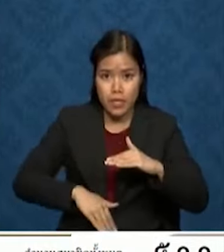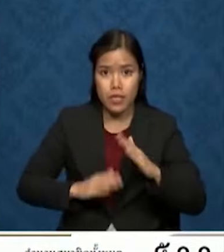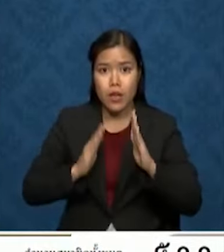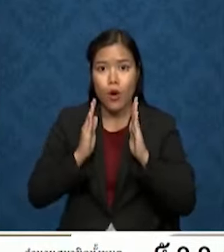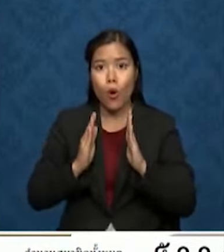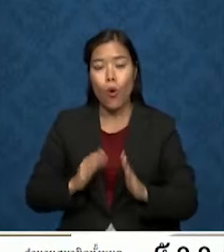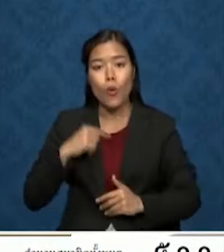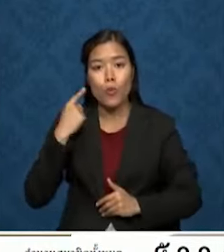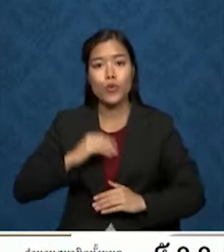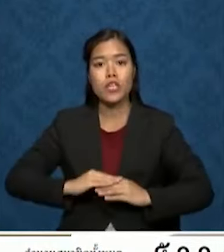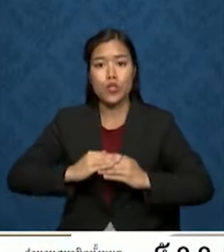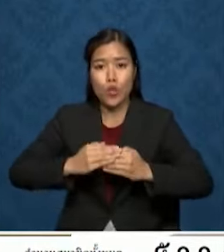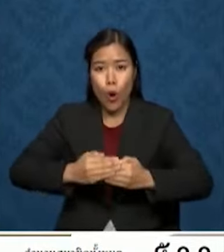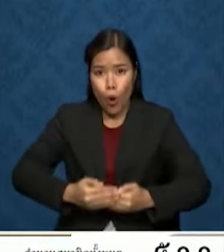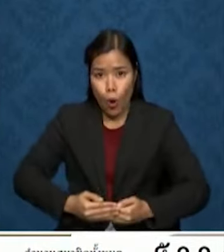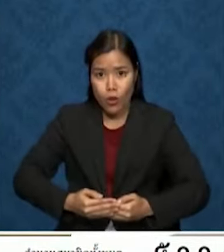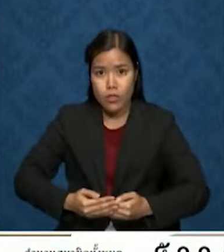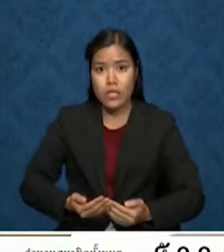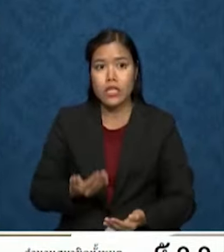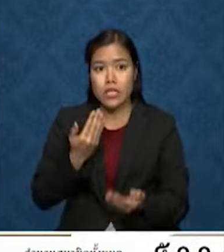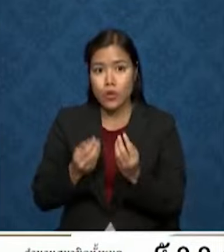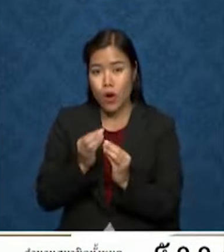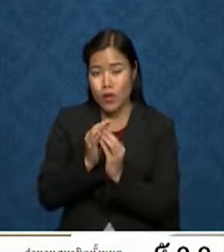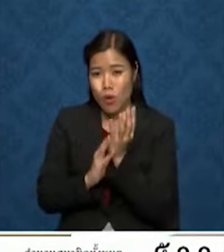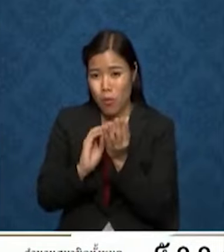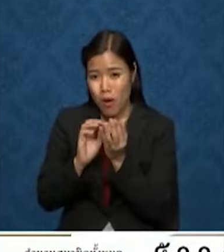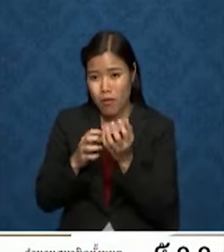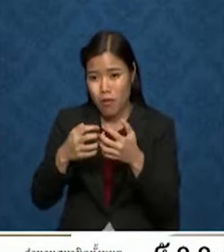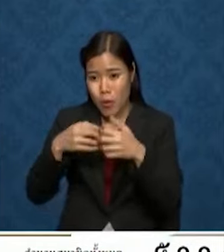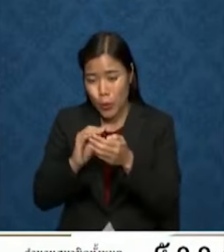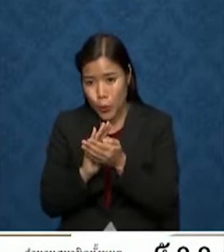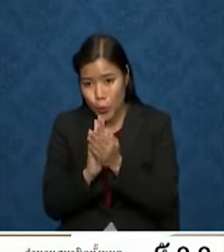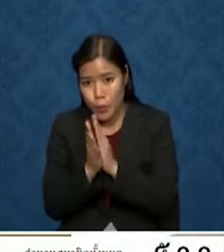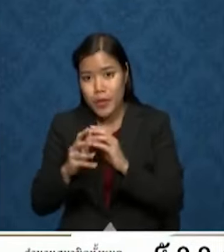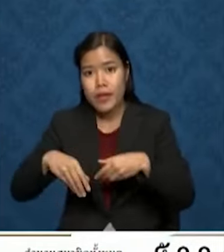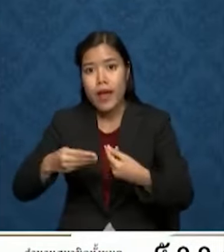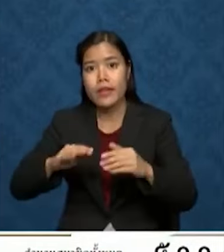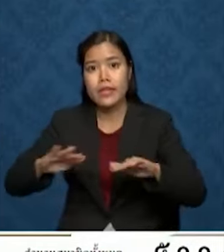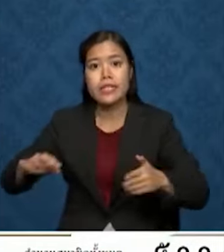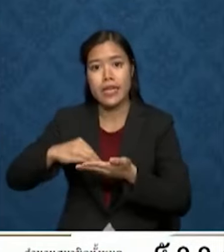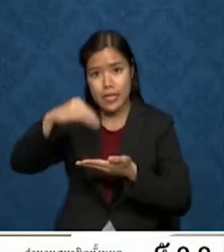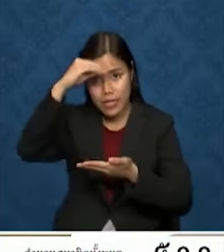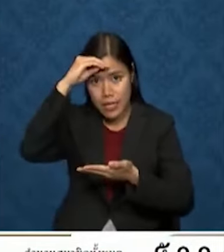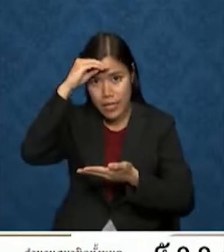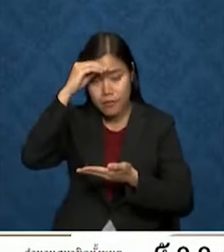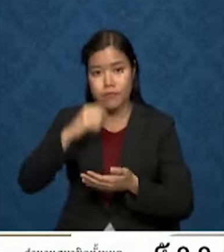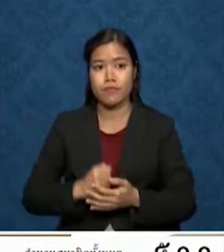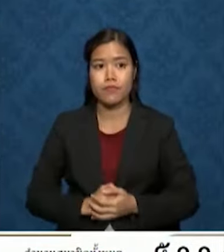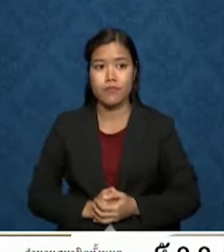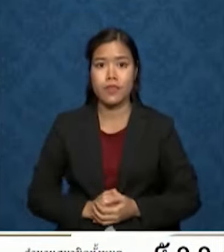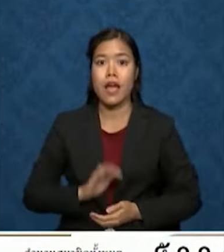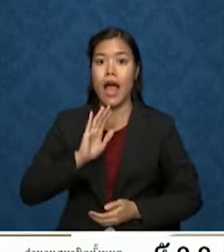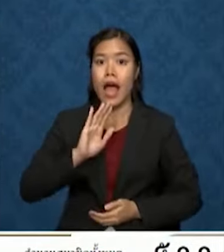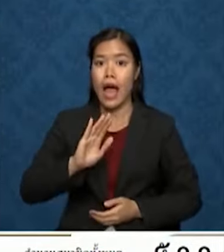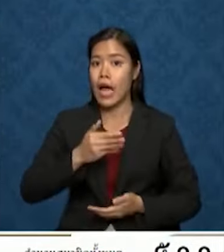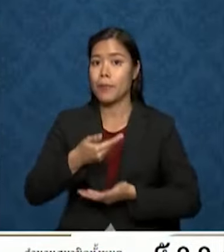ห้ามจำหนายชอดอก หรอแลรูปช่ดอกเพื่การค้าให้กับเด็กนกเรียน นิสิธ นัศึสาห้ามจำหน่ายสงานภัคบค